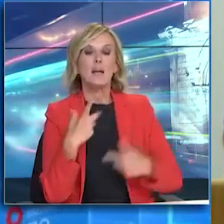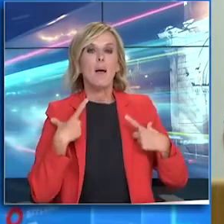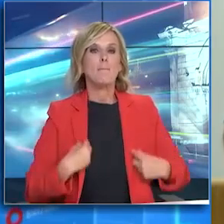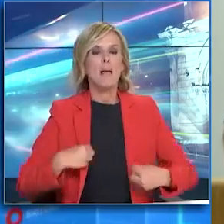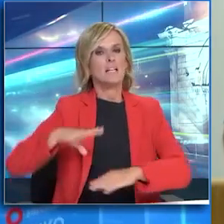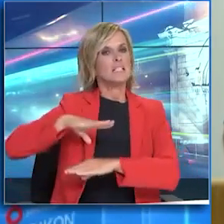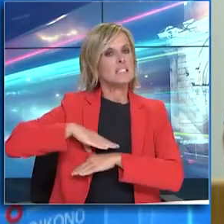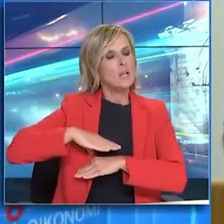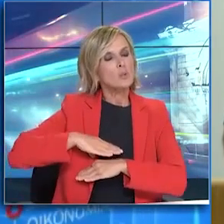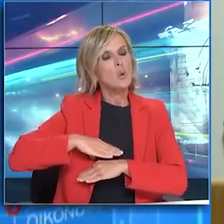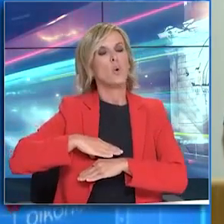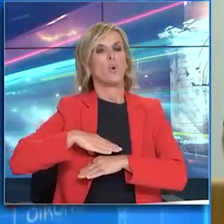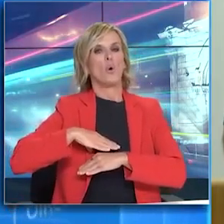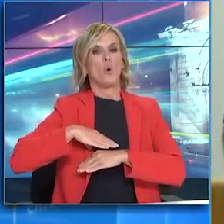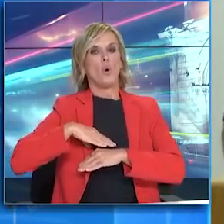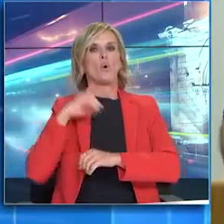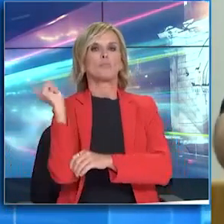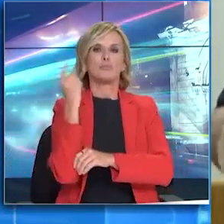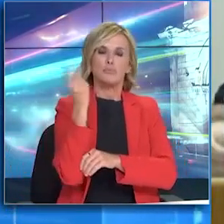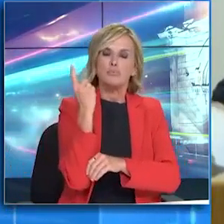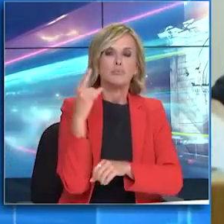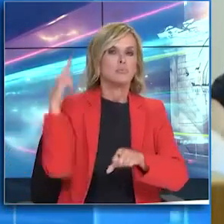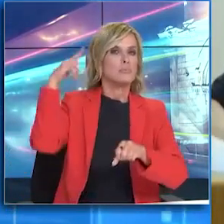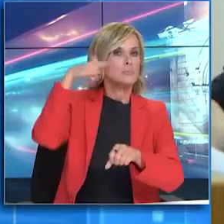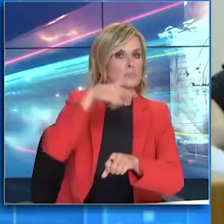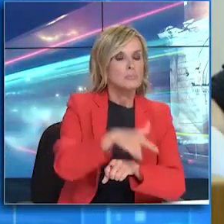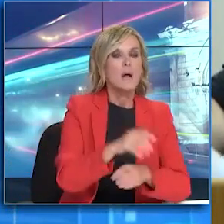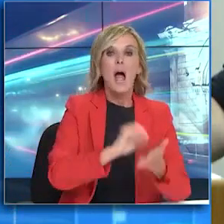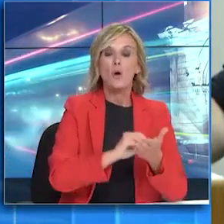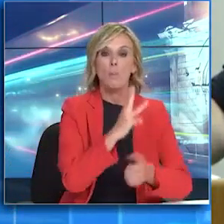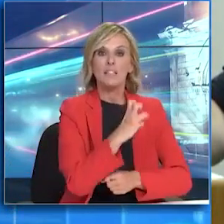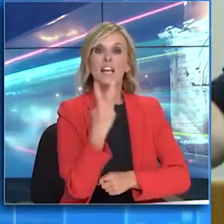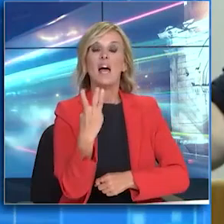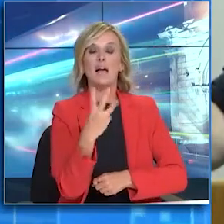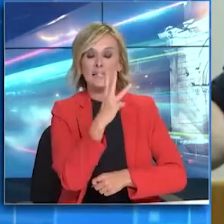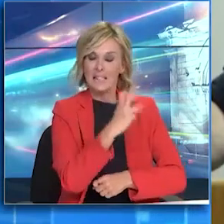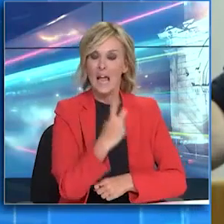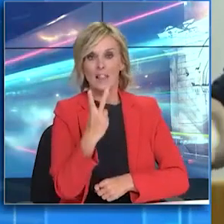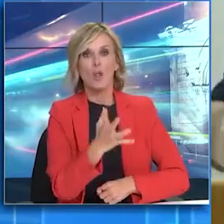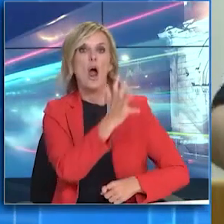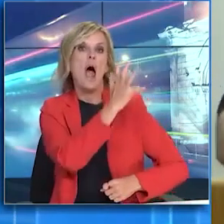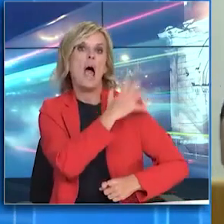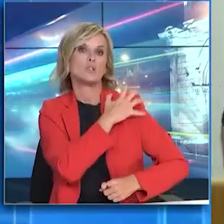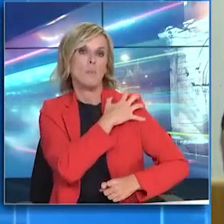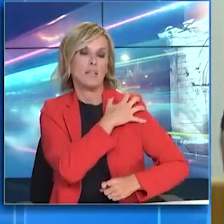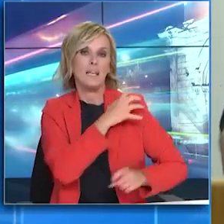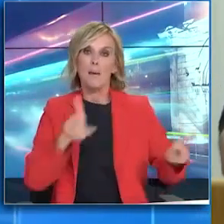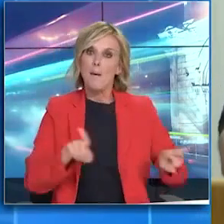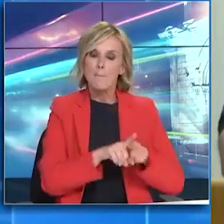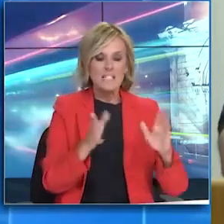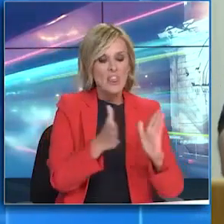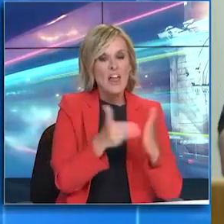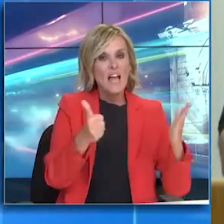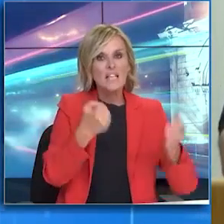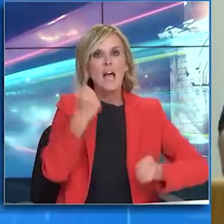της πολεμικής αεροπορίας ως συνδρομή στα πεζοπόρα τμήματα, καθώς και 32 αξιωματικοί και οπλίτες με 16 οχήματα για